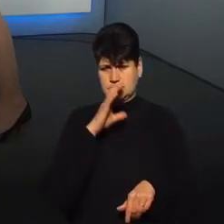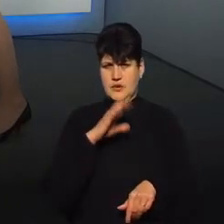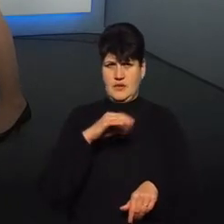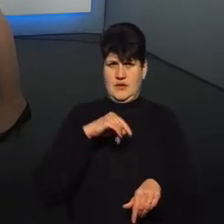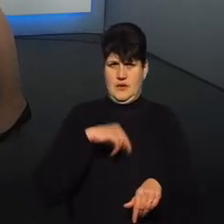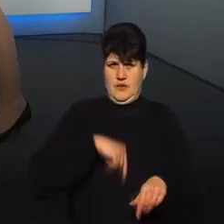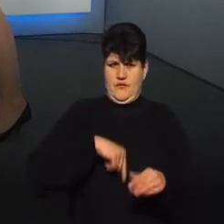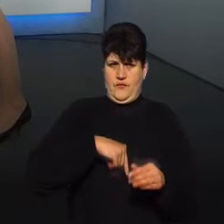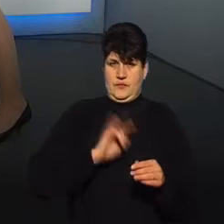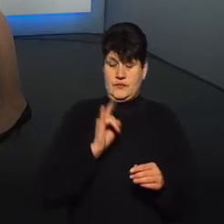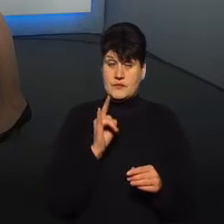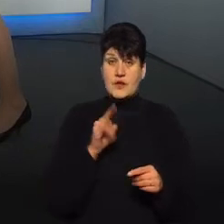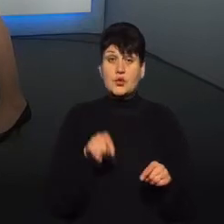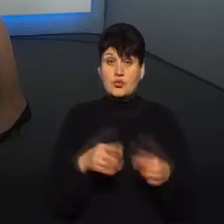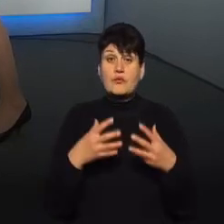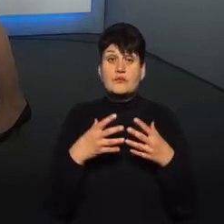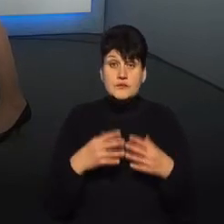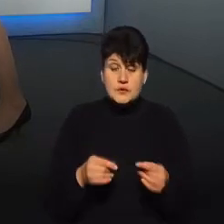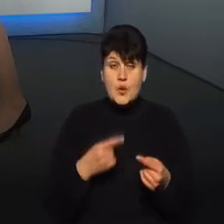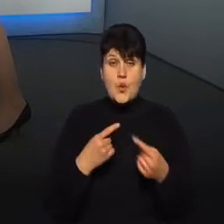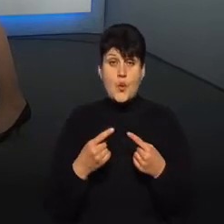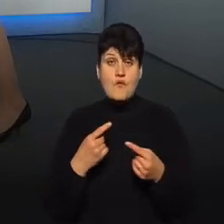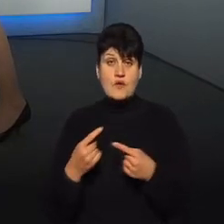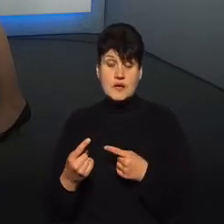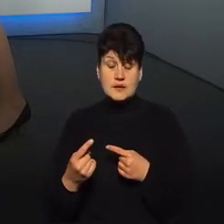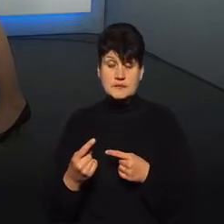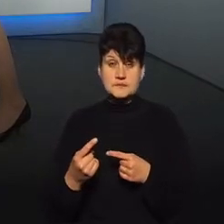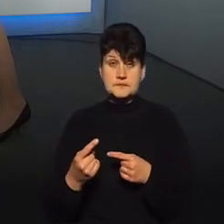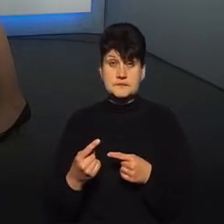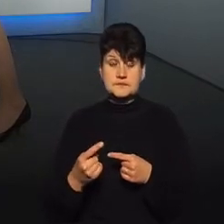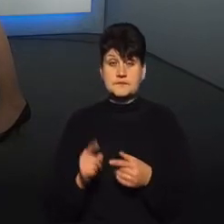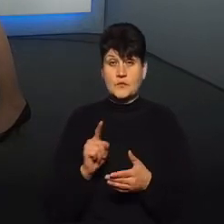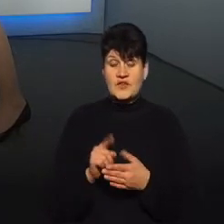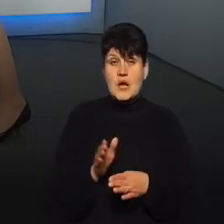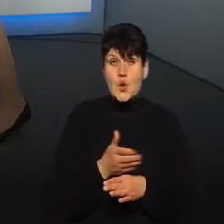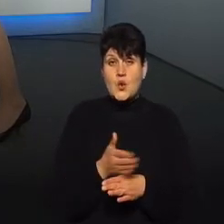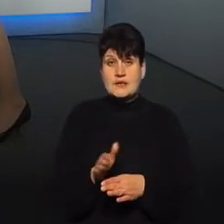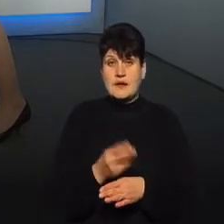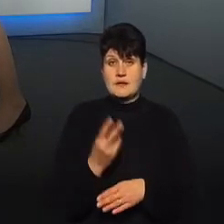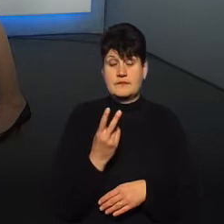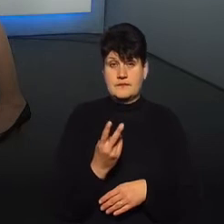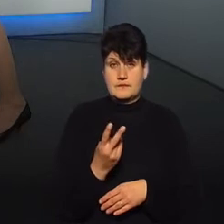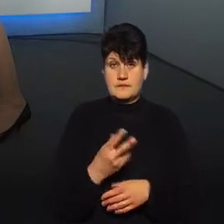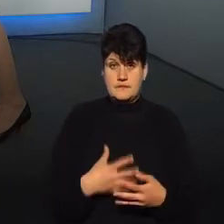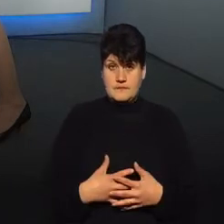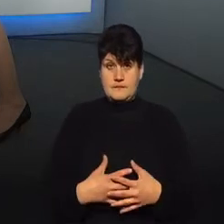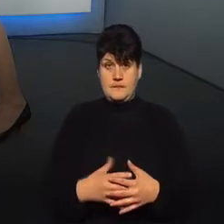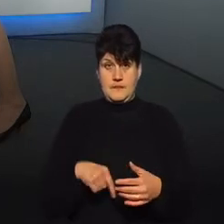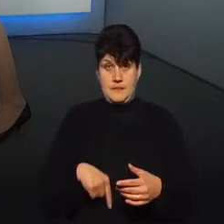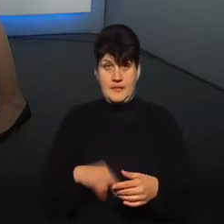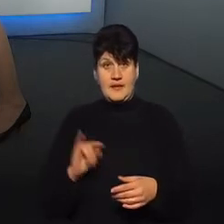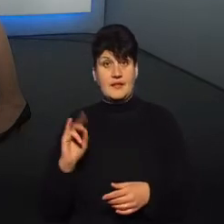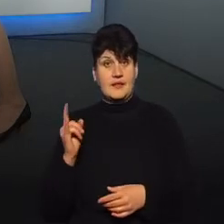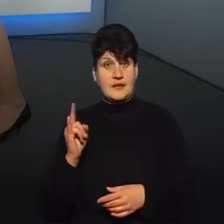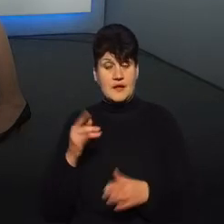вже говорити, ми, по ідеї, повинні розрізняти дві речі – плід і дитя. До 22 тижнів – це